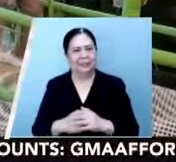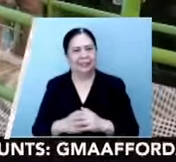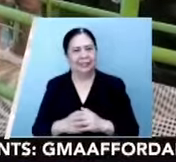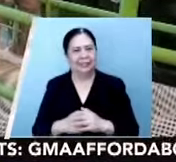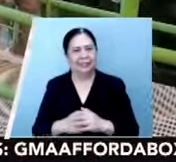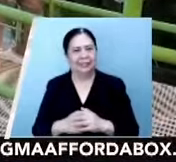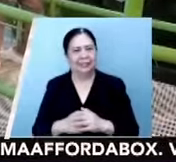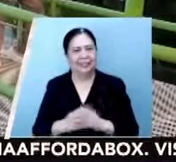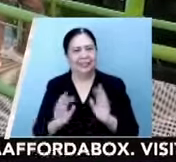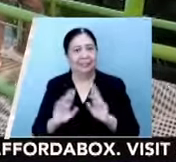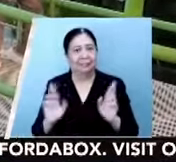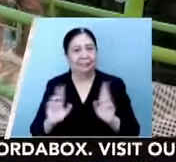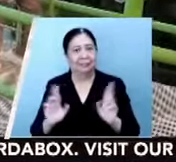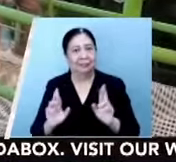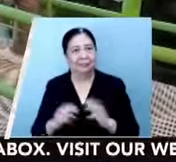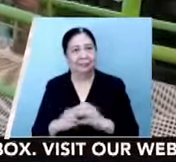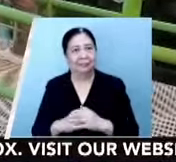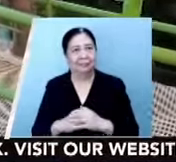na?